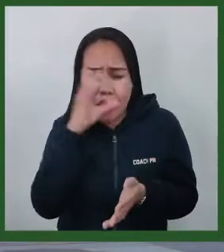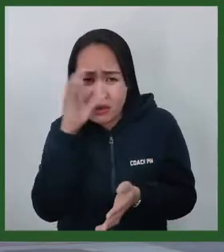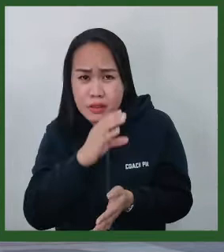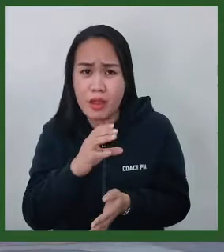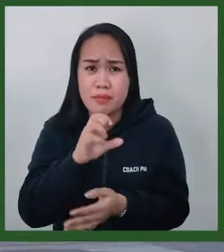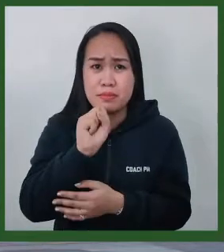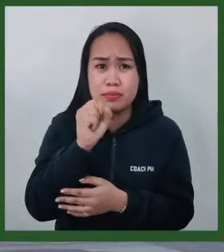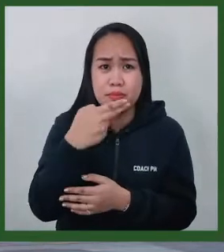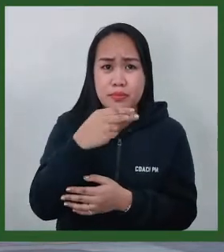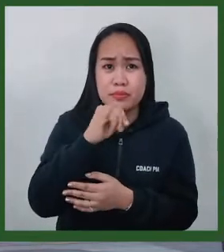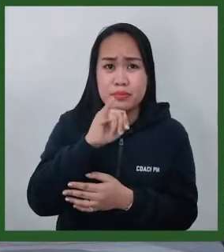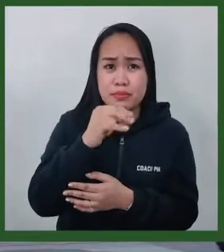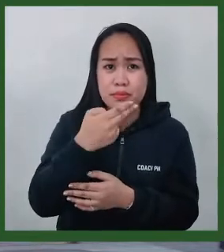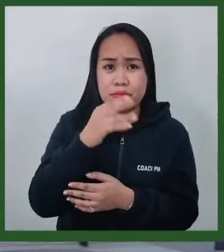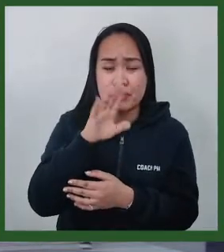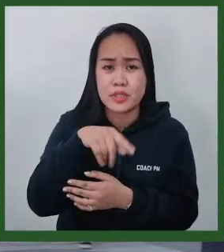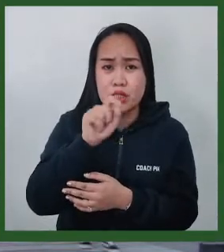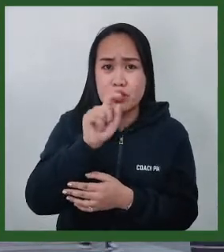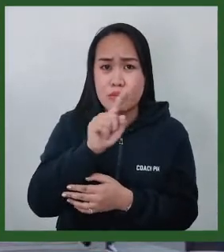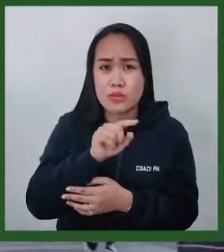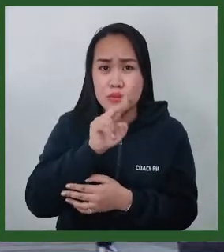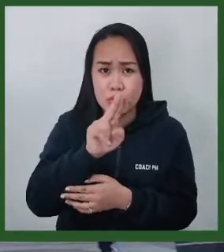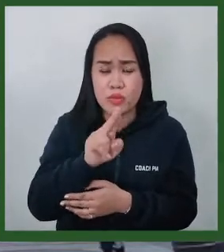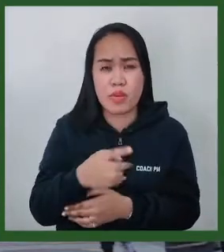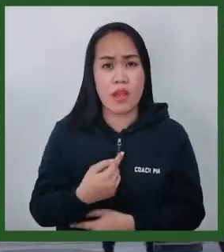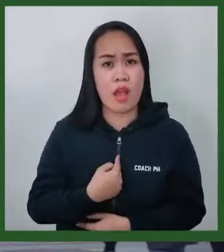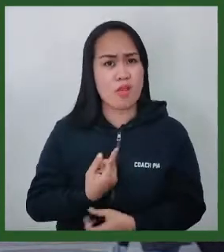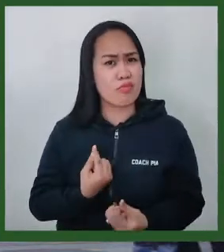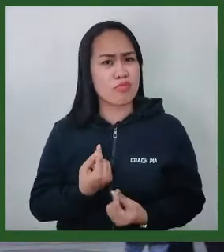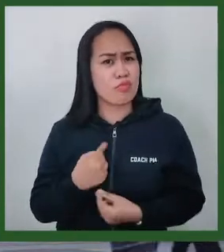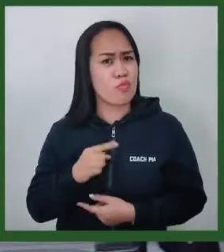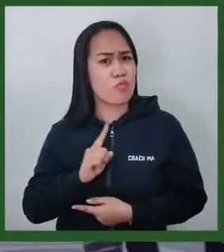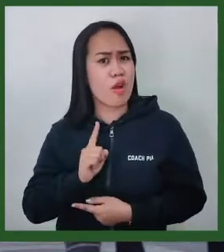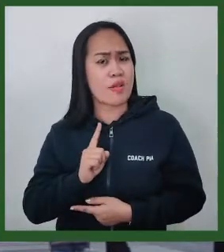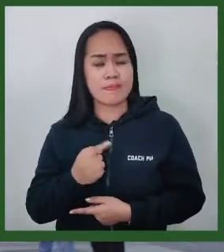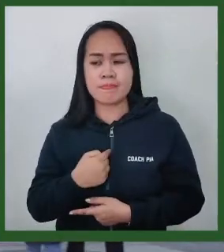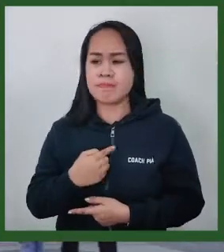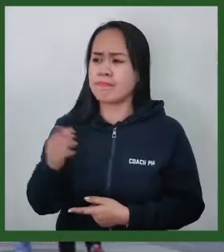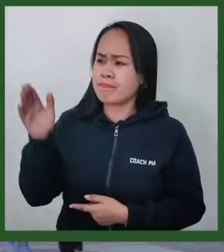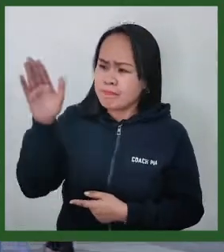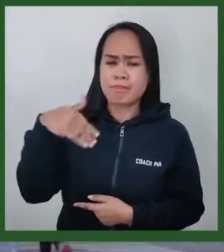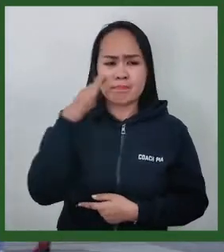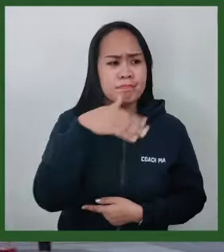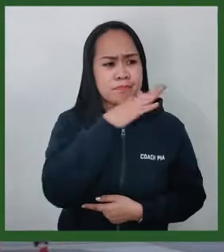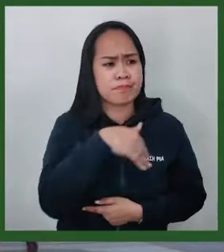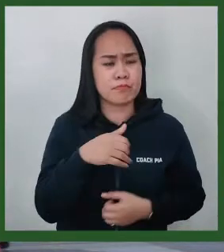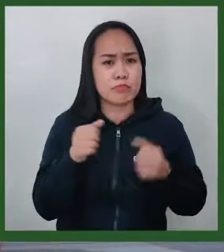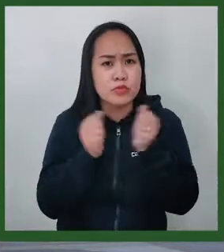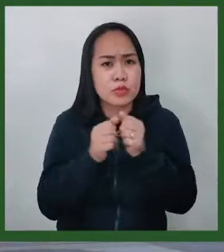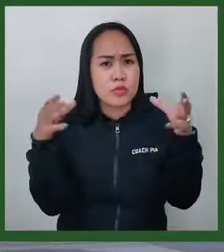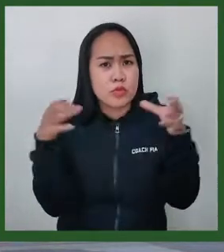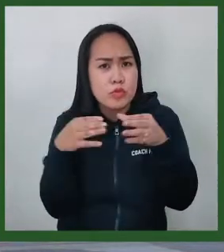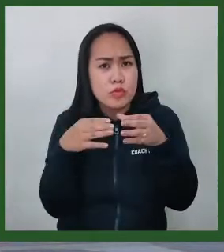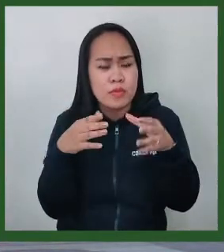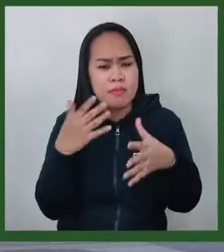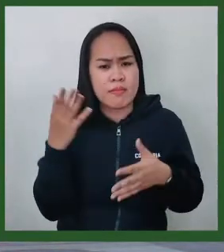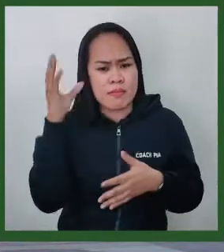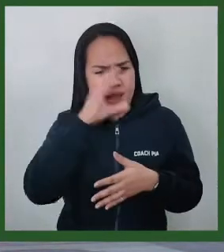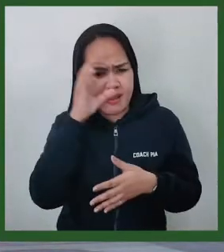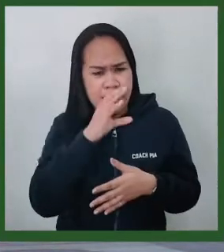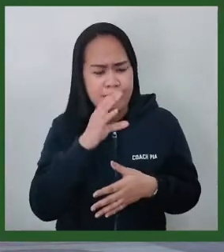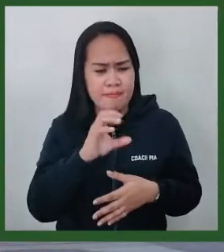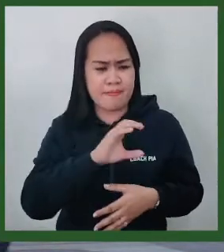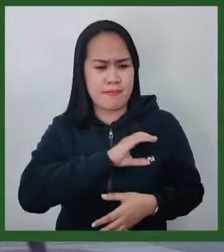So again, tinipon natin ang ating mga barangay employees sa ating command center, sa ating security force sa pangungunan ni Kagawad